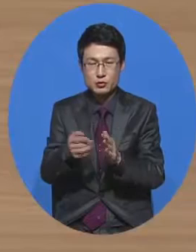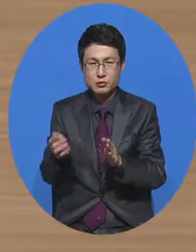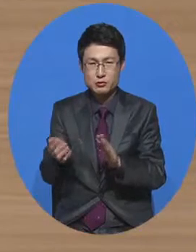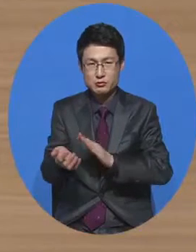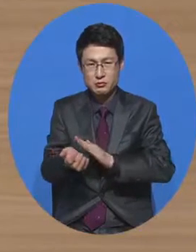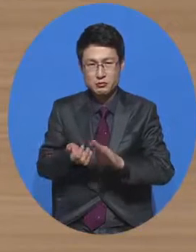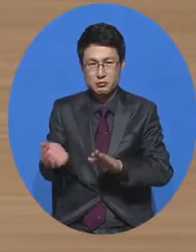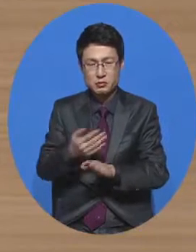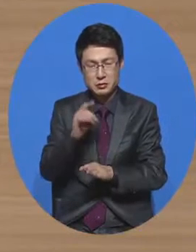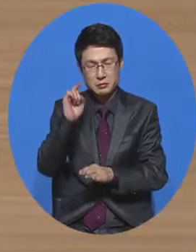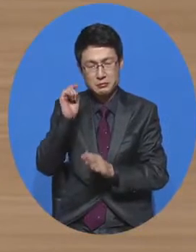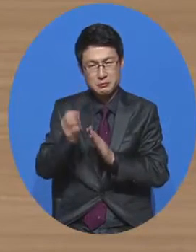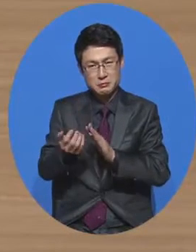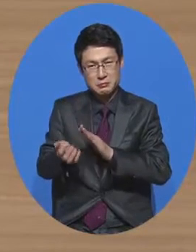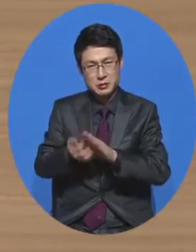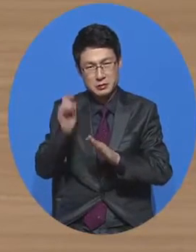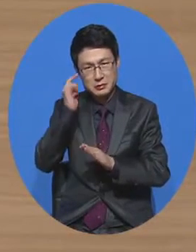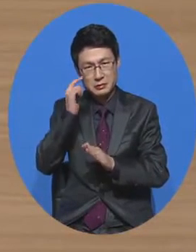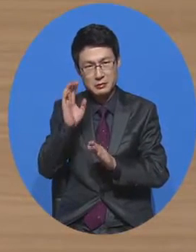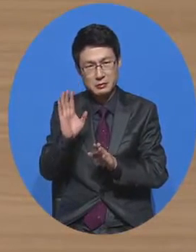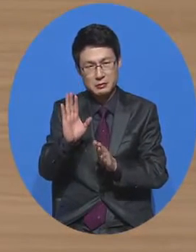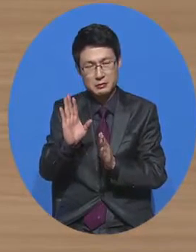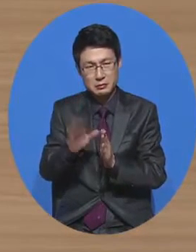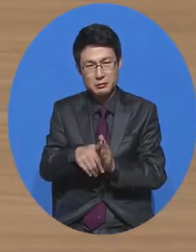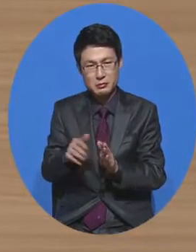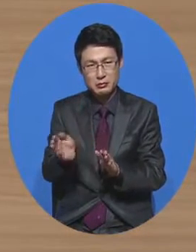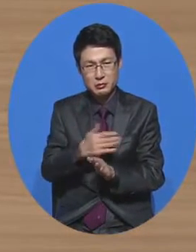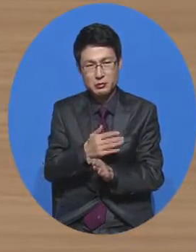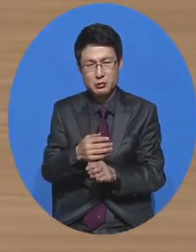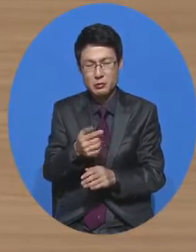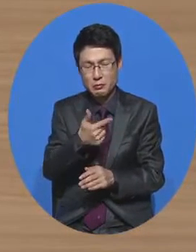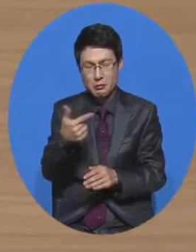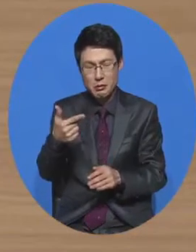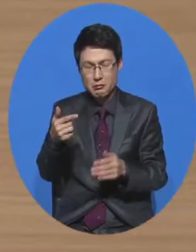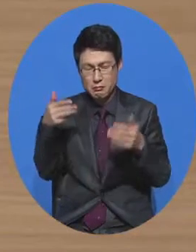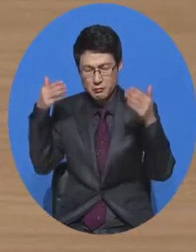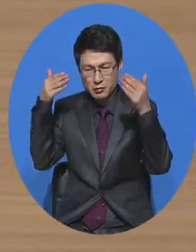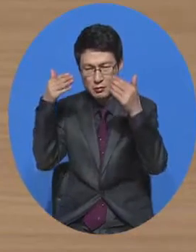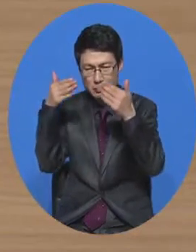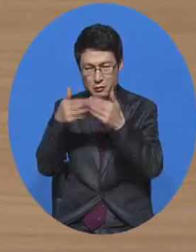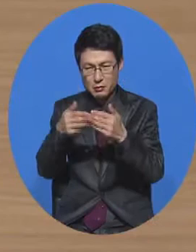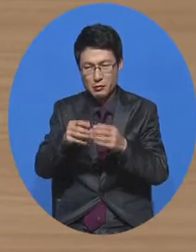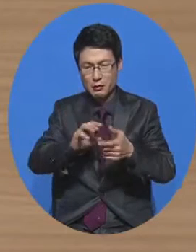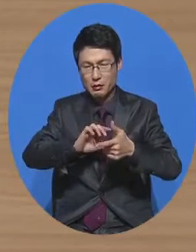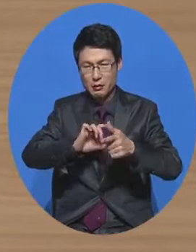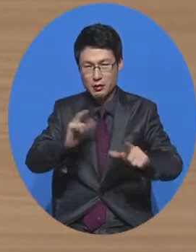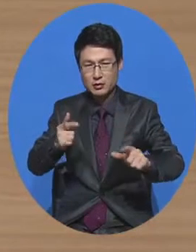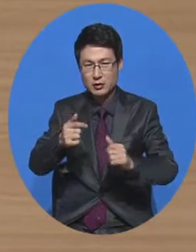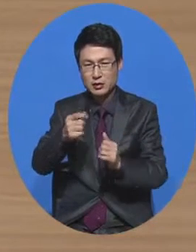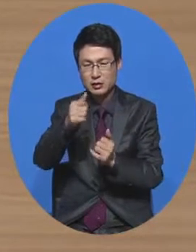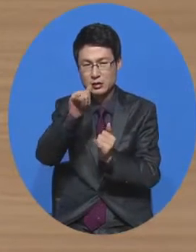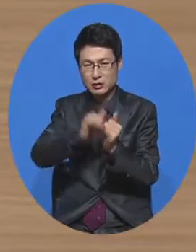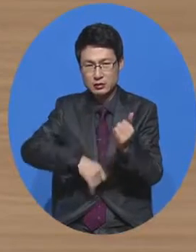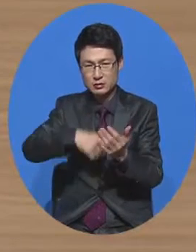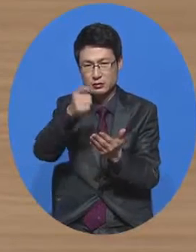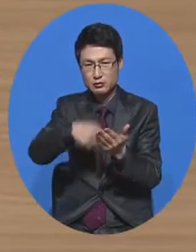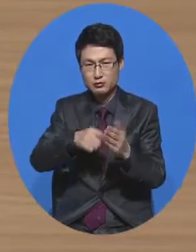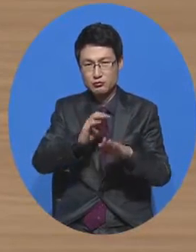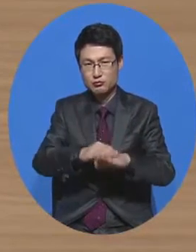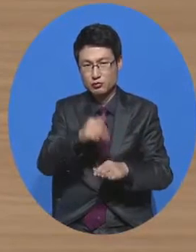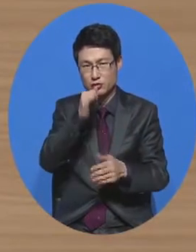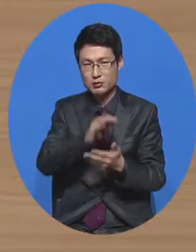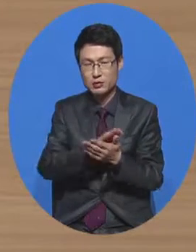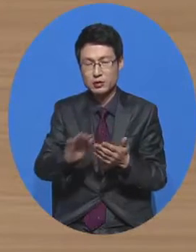예상됐던 것처럼 사실 크게 벗어나지는 않지만 매우 편향되어 고 왜곡된 역사 서술 들을 보여준다 하겠죠 여러